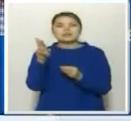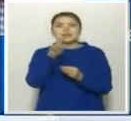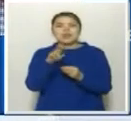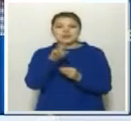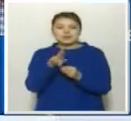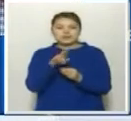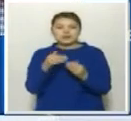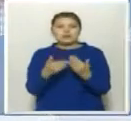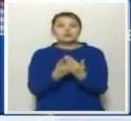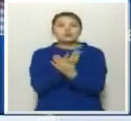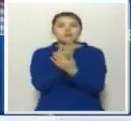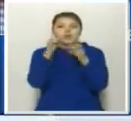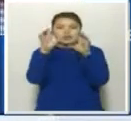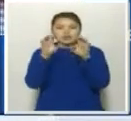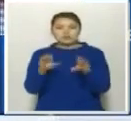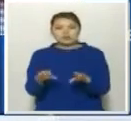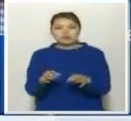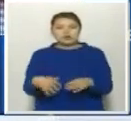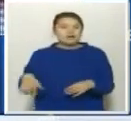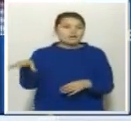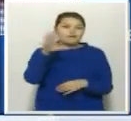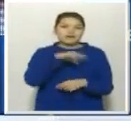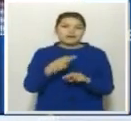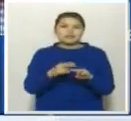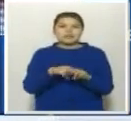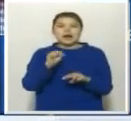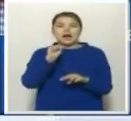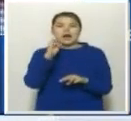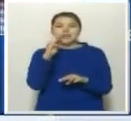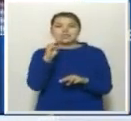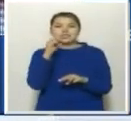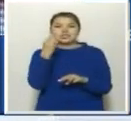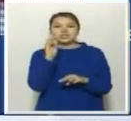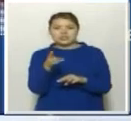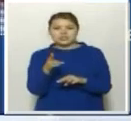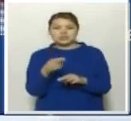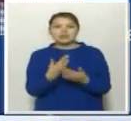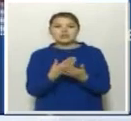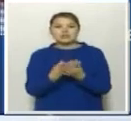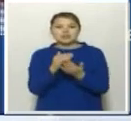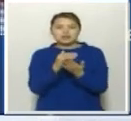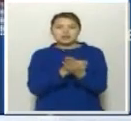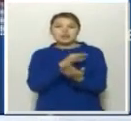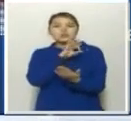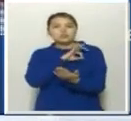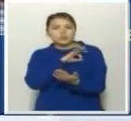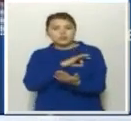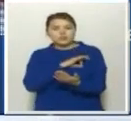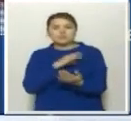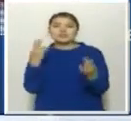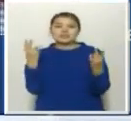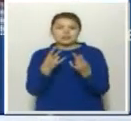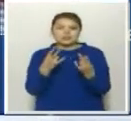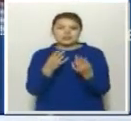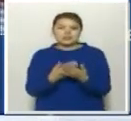бірінші қаулысы шықты. Барлық осы ашық жобасына қатысуына қарамастан тыйым салынатын